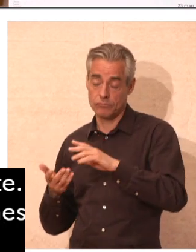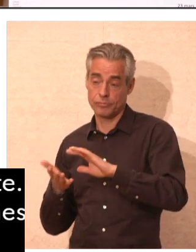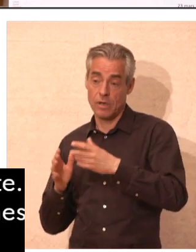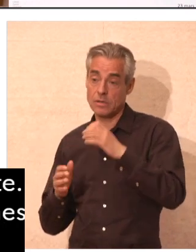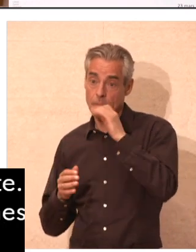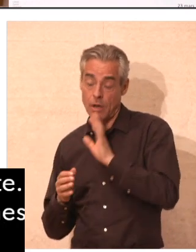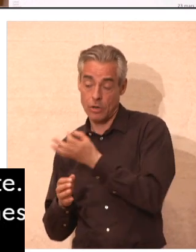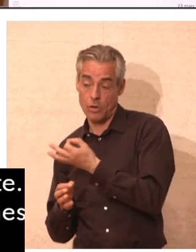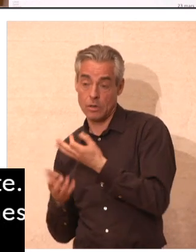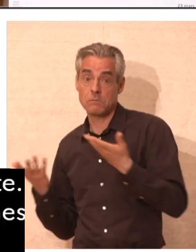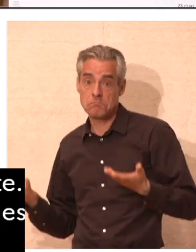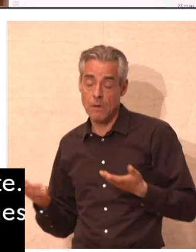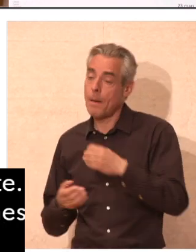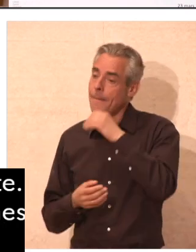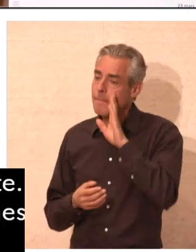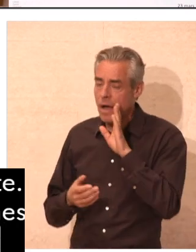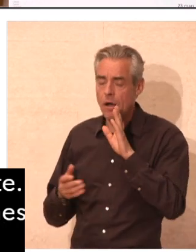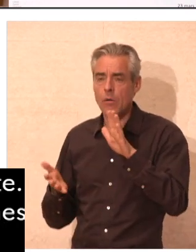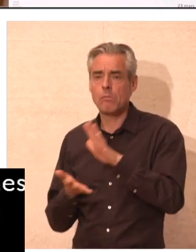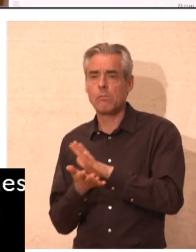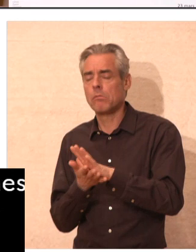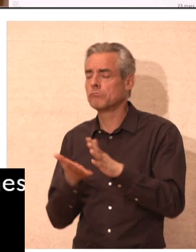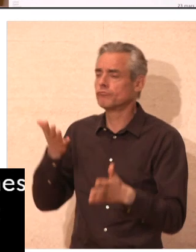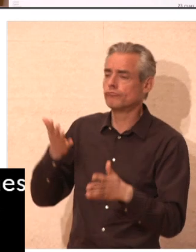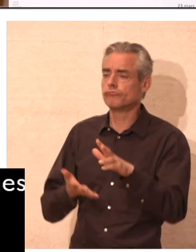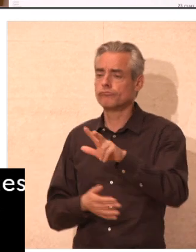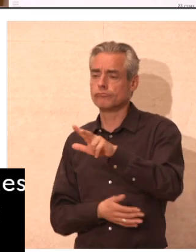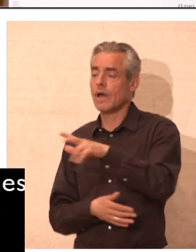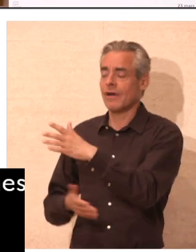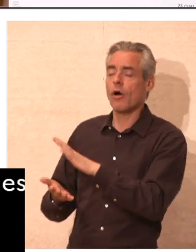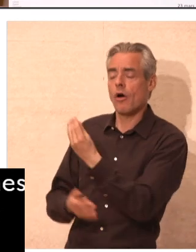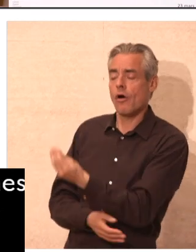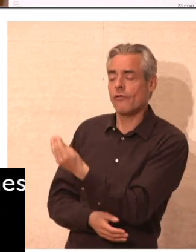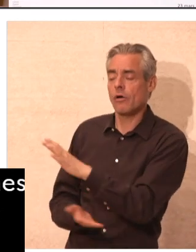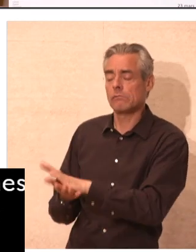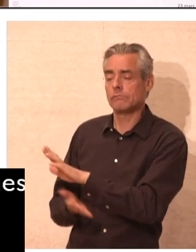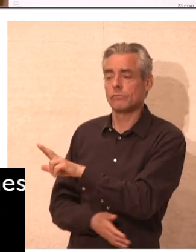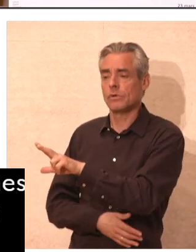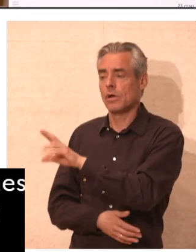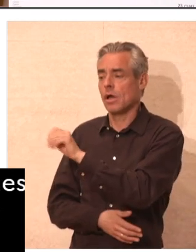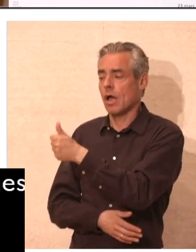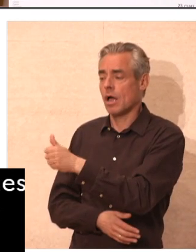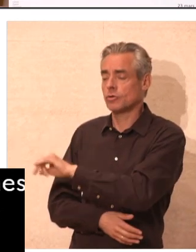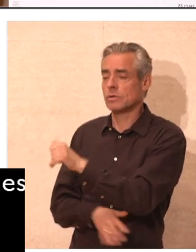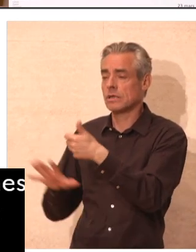les parents et c'est des parents qui sont dans la tranche d'âge des enfants qui sont dans la tranche d'âge de 1 à 6 ans.